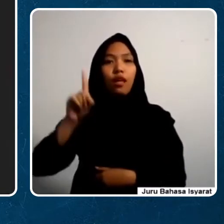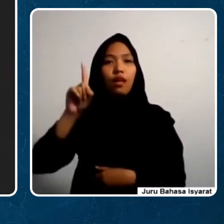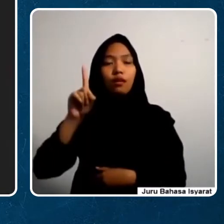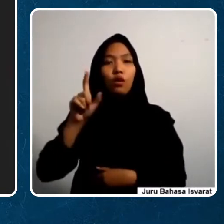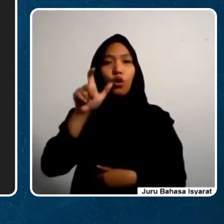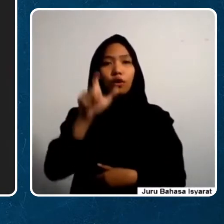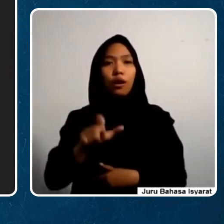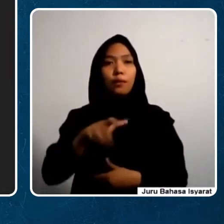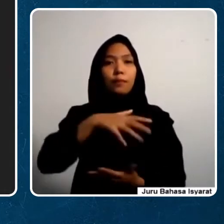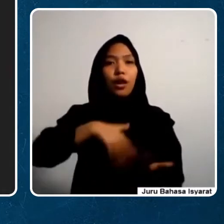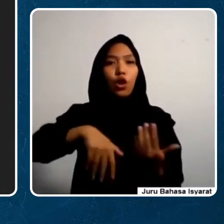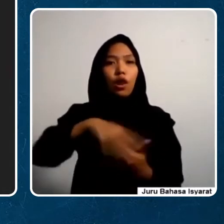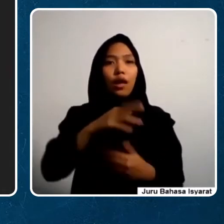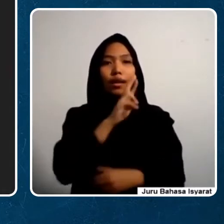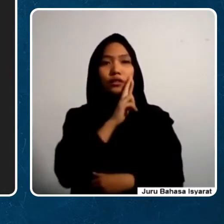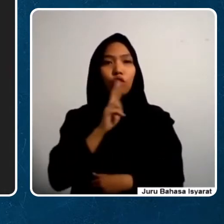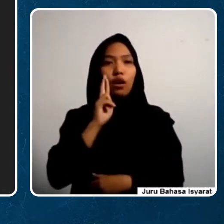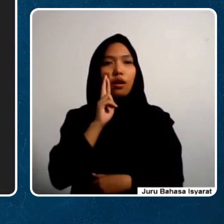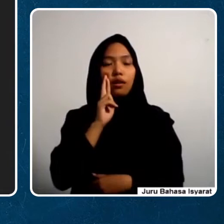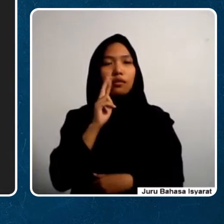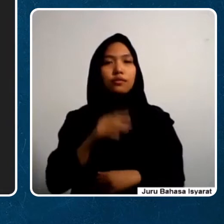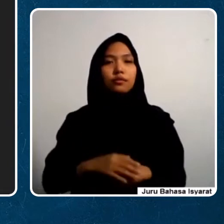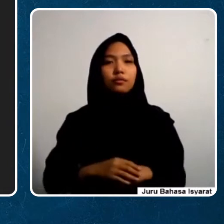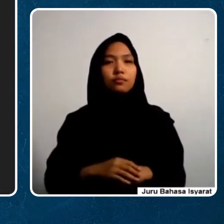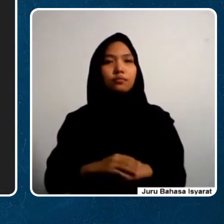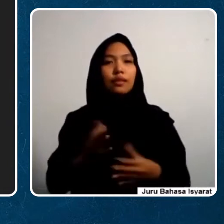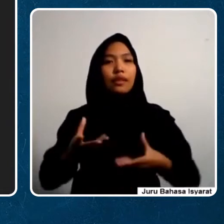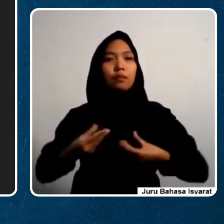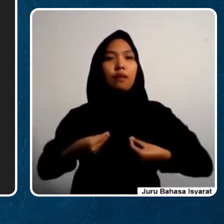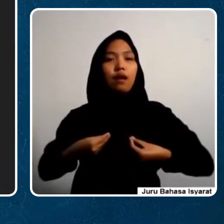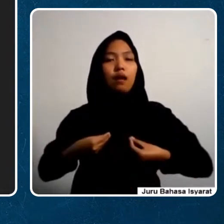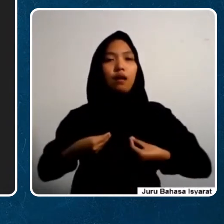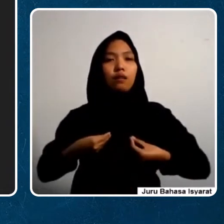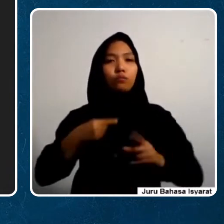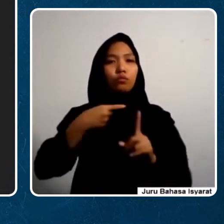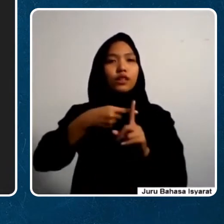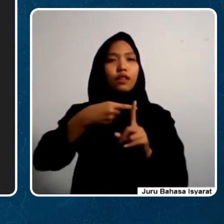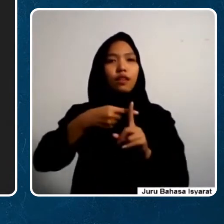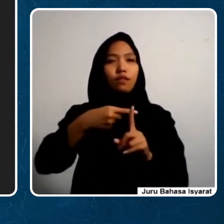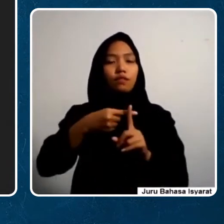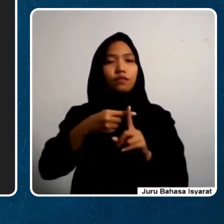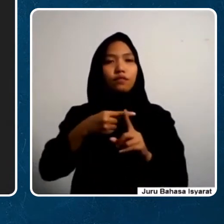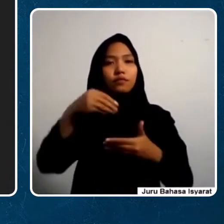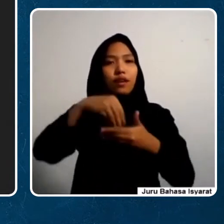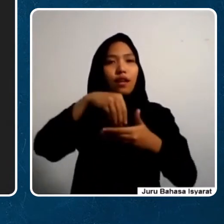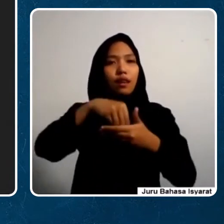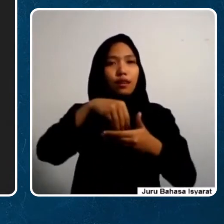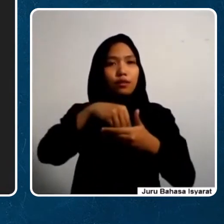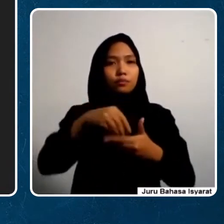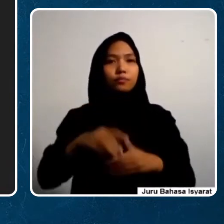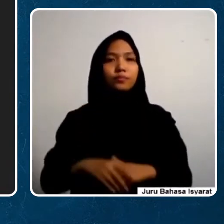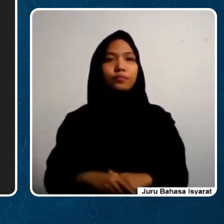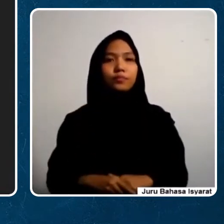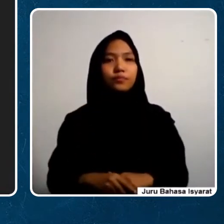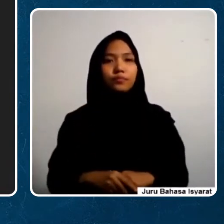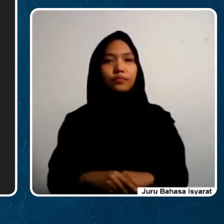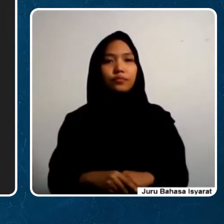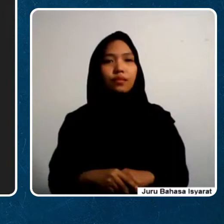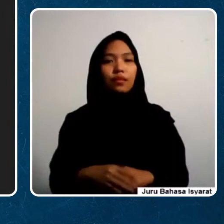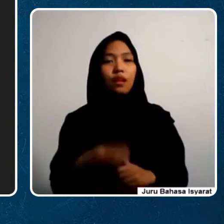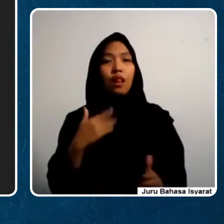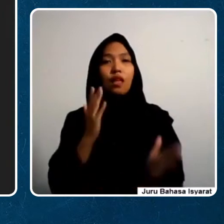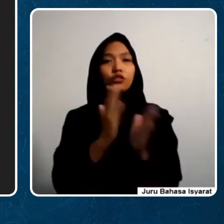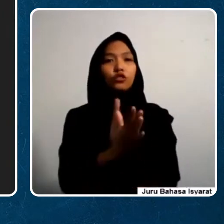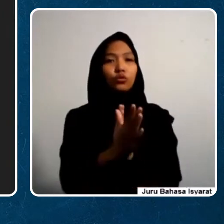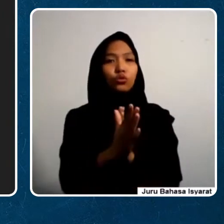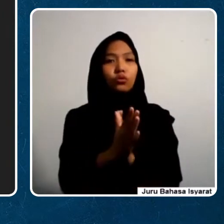tempat itu untuk memberikan aksesibilitas untuk teman-teman difabel, dan alhamdulillah pemilik